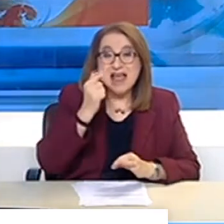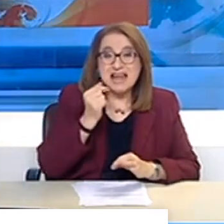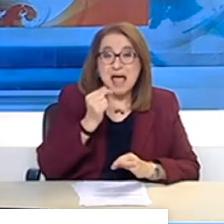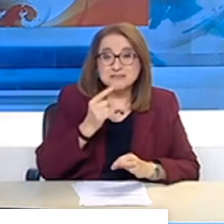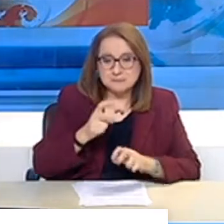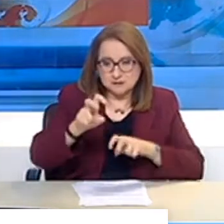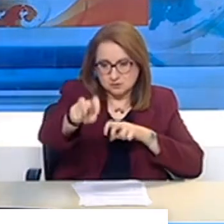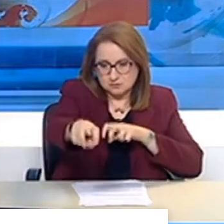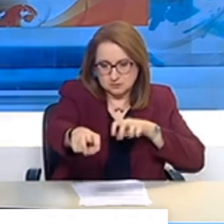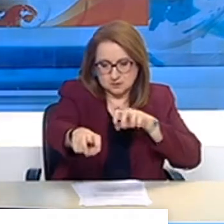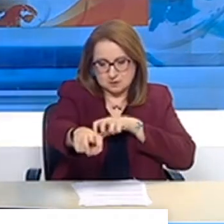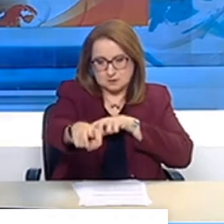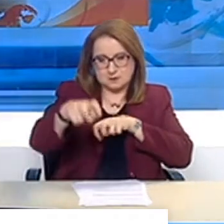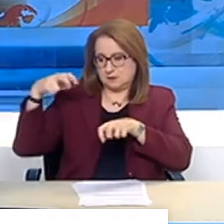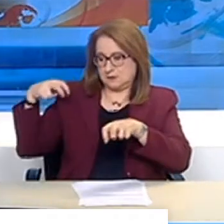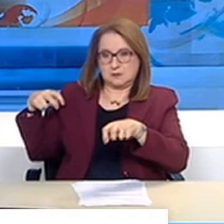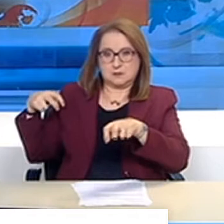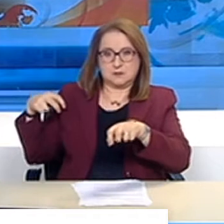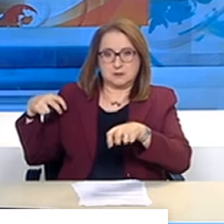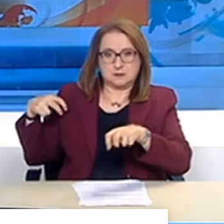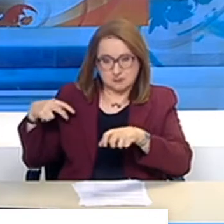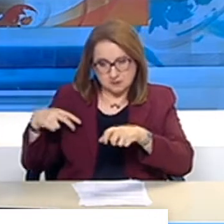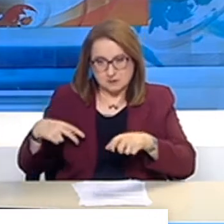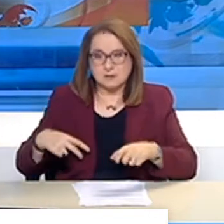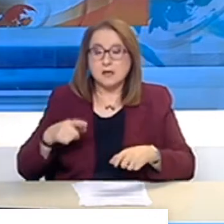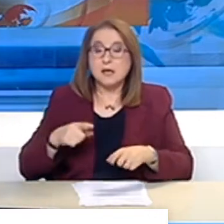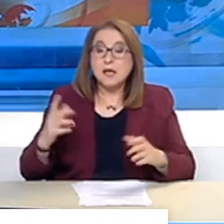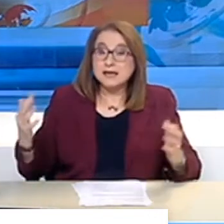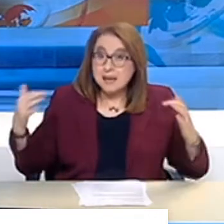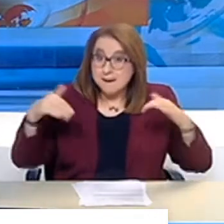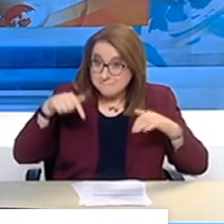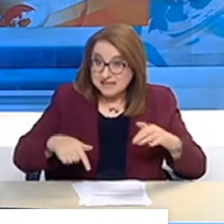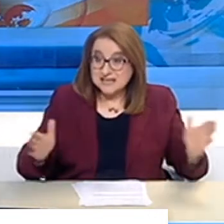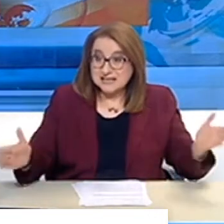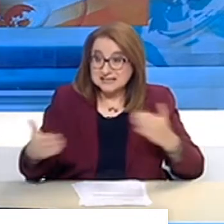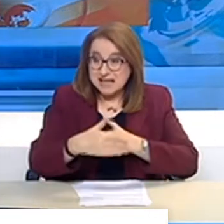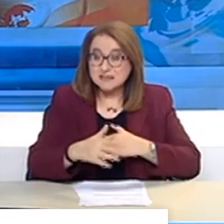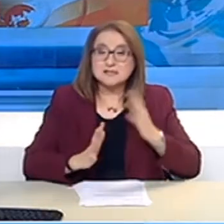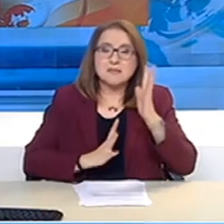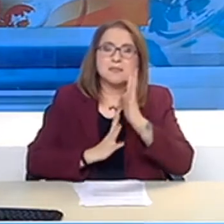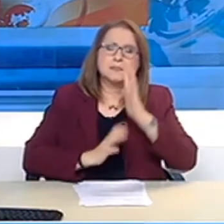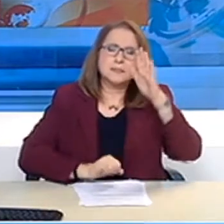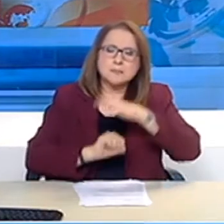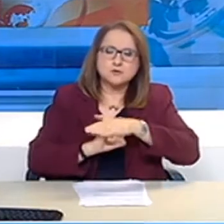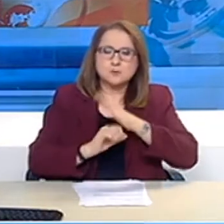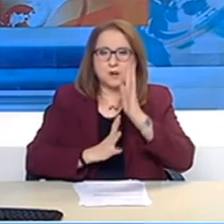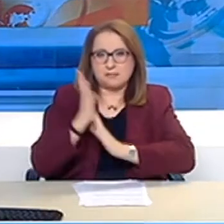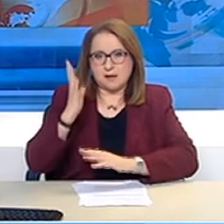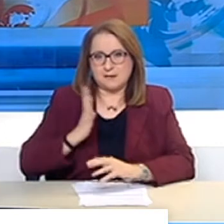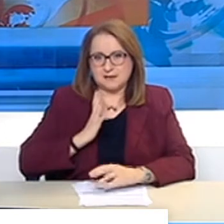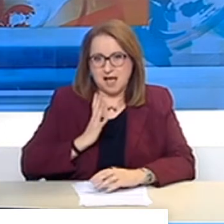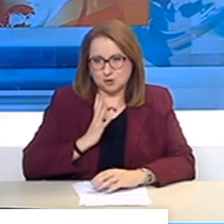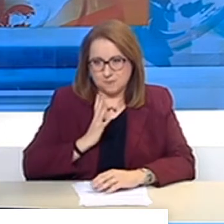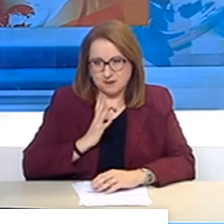είναι 1,5 μέτρο. Και απότατος μέγιστος αριθμός μαθητών εντός της τάξης, τα 15 άτομα.